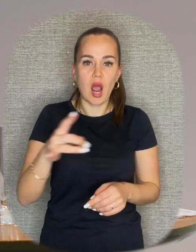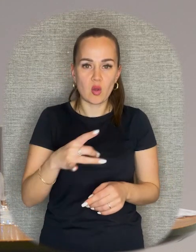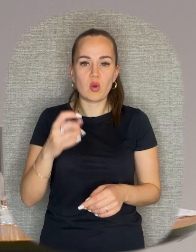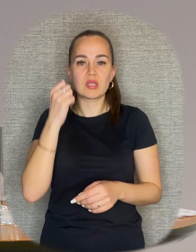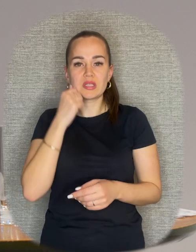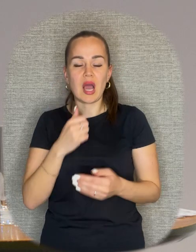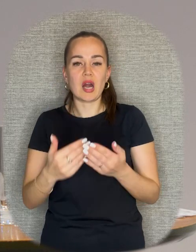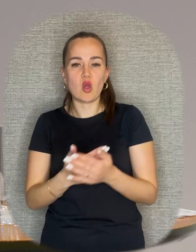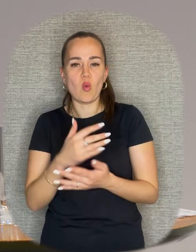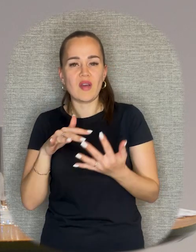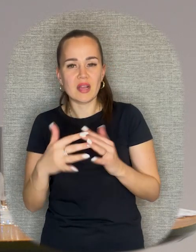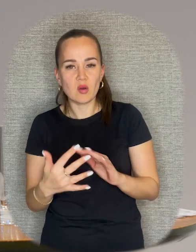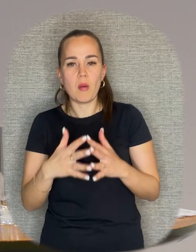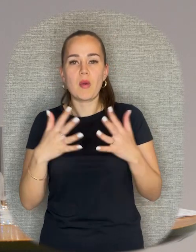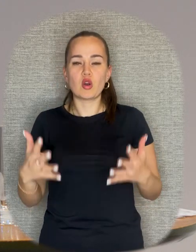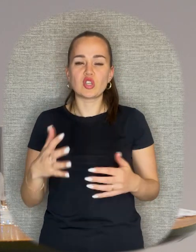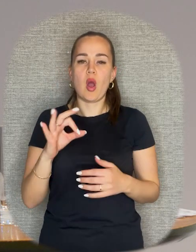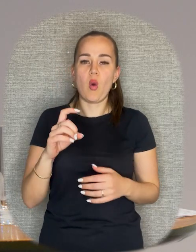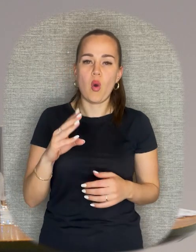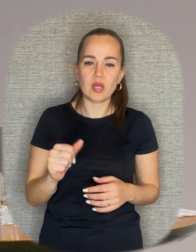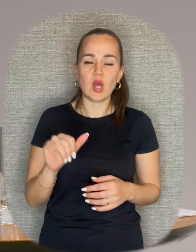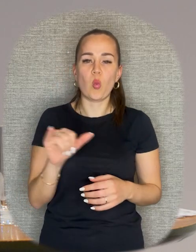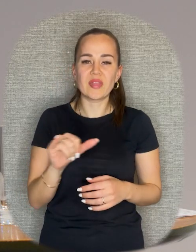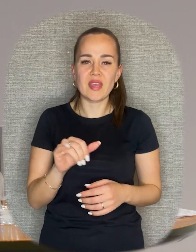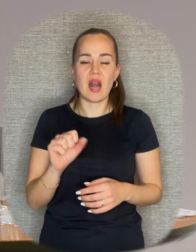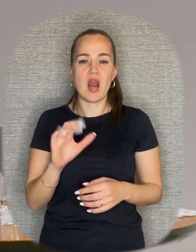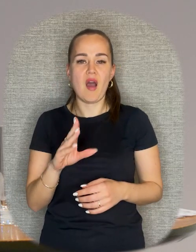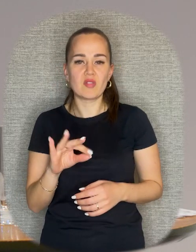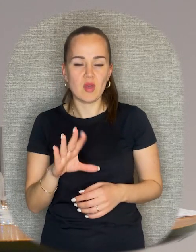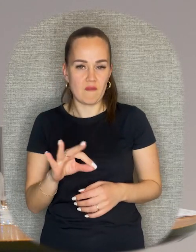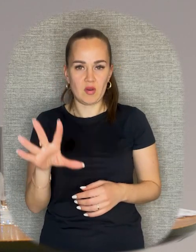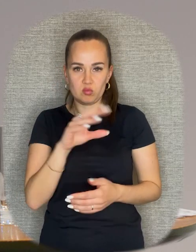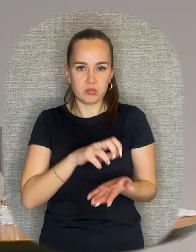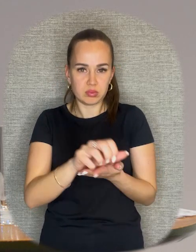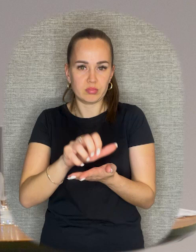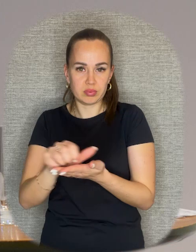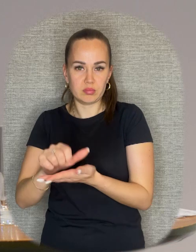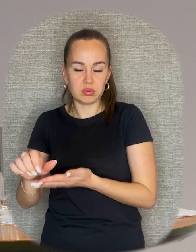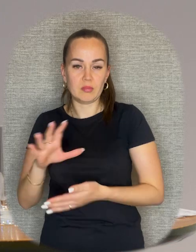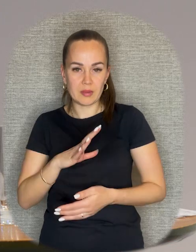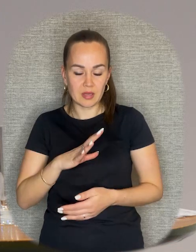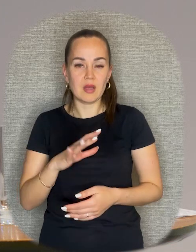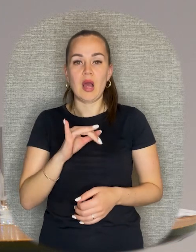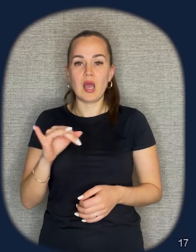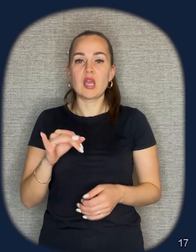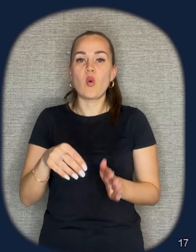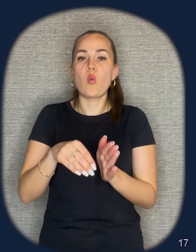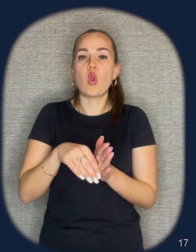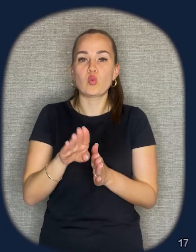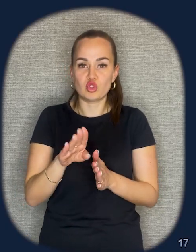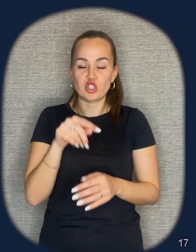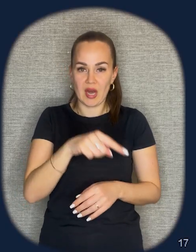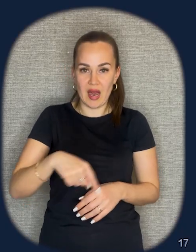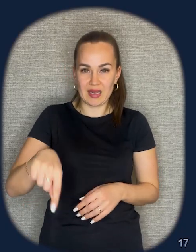значительной части застройки целых районов таких как старая Новая деревня Большая Охта автова Удельная гавань и другие в ряде